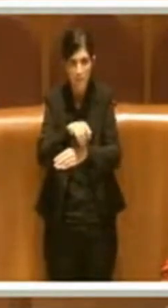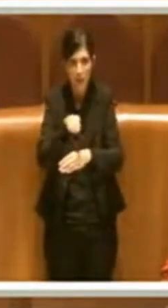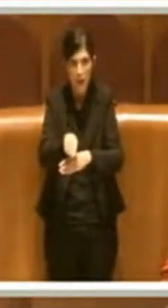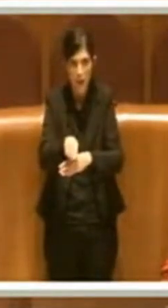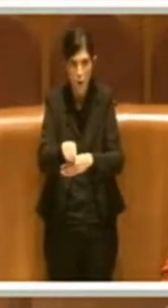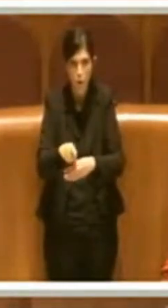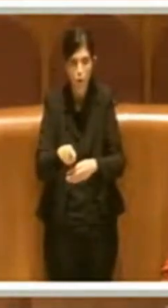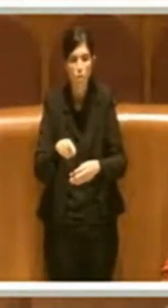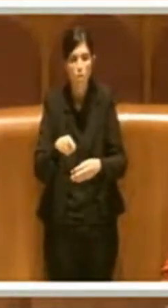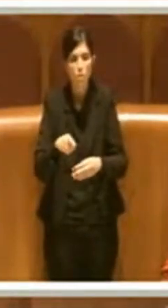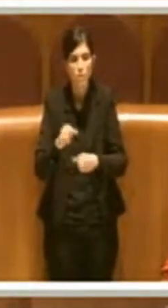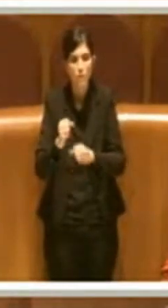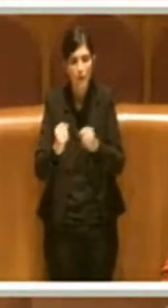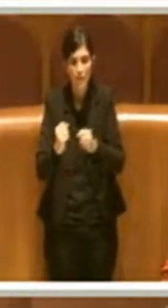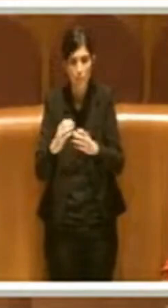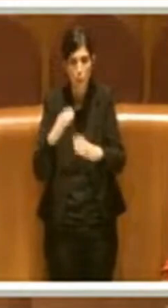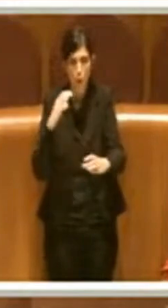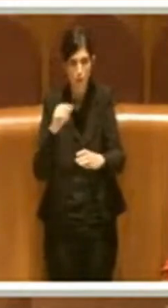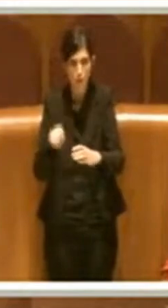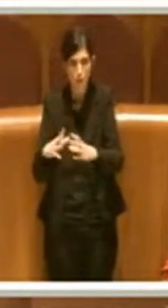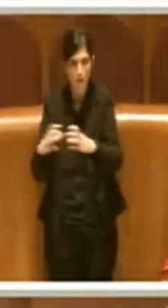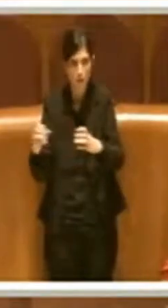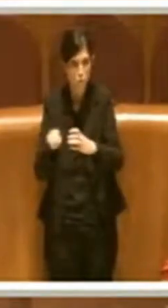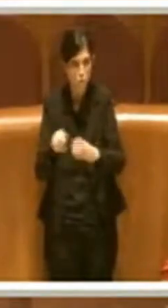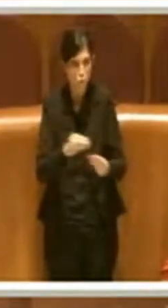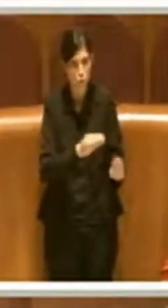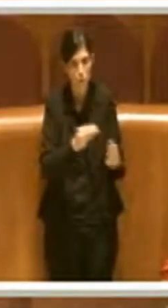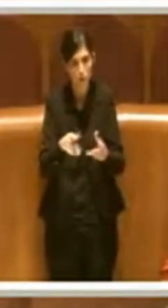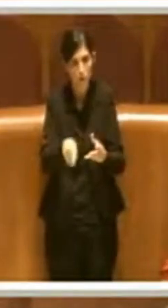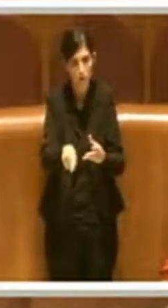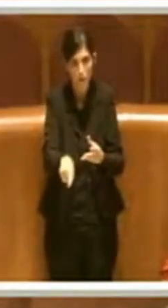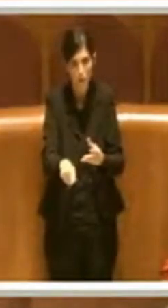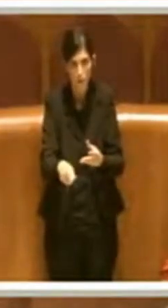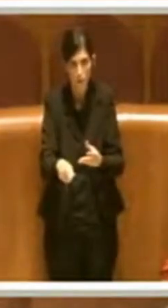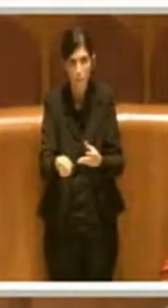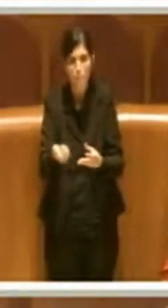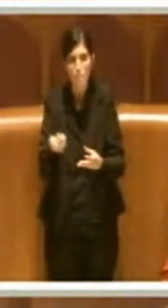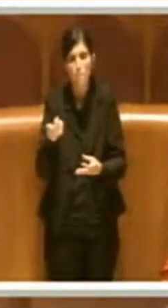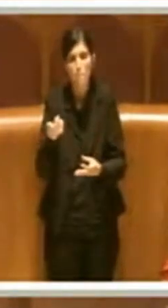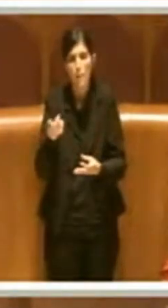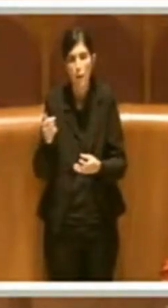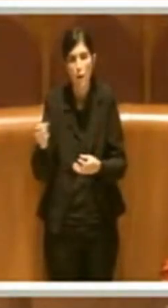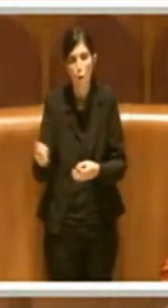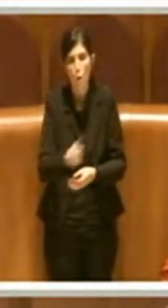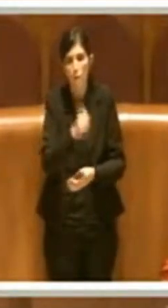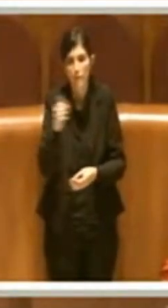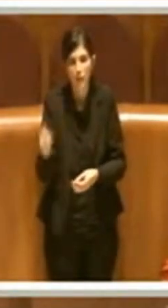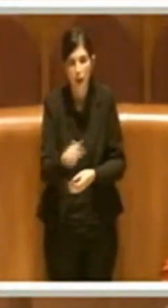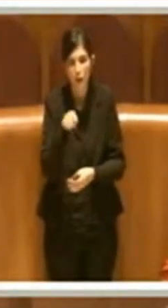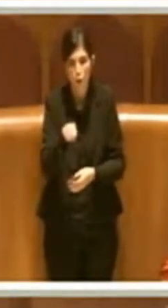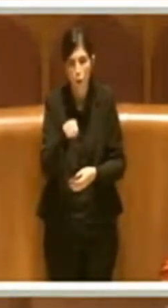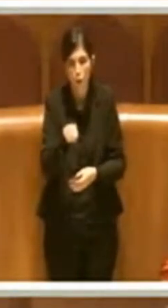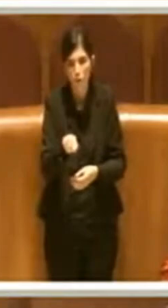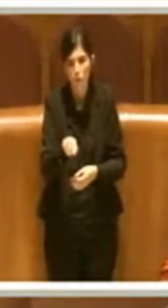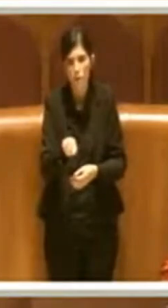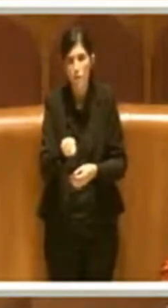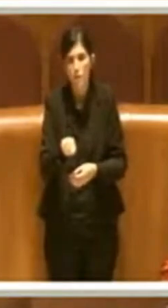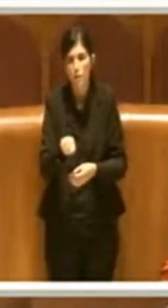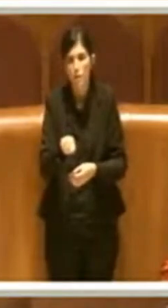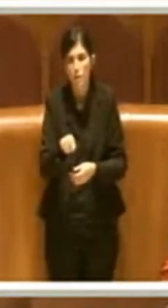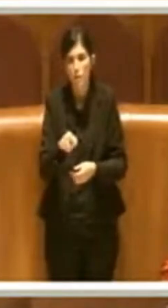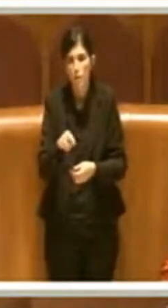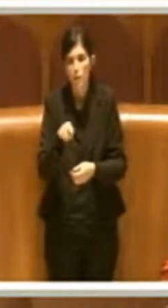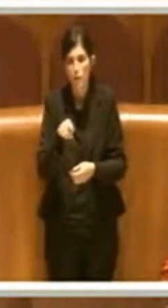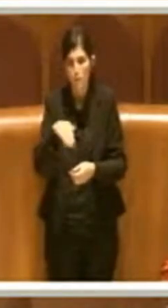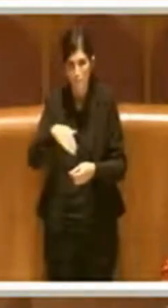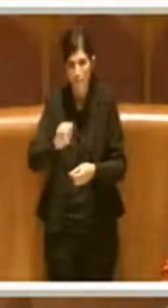all'interno dei bandi per il trasporto rapido di massa che vengono svolti ogni anno, che vengono appunto banditi ogni anno dal